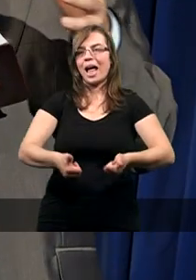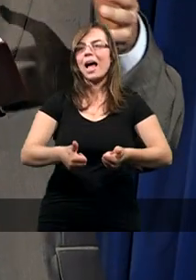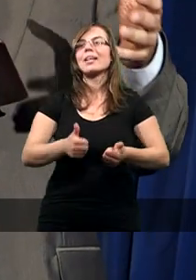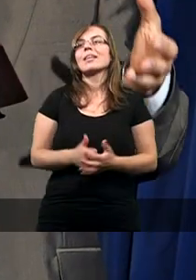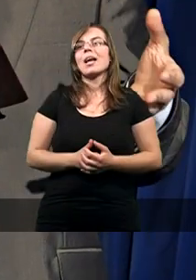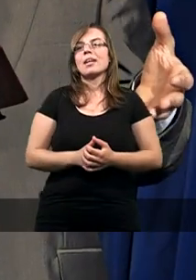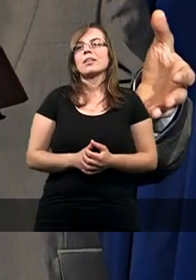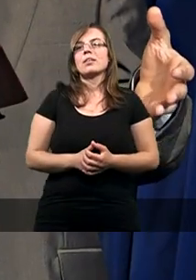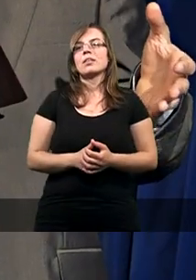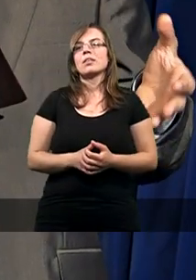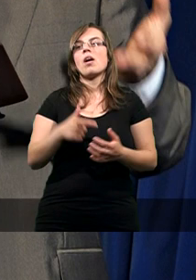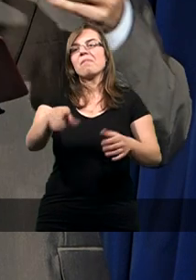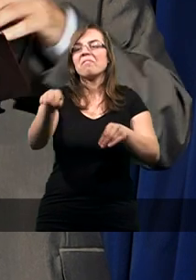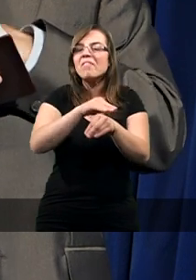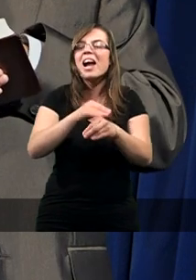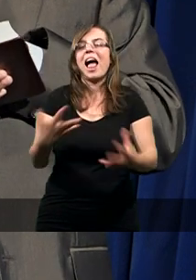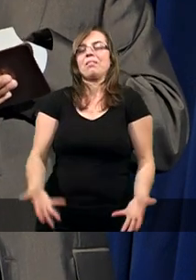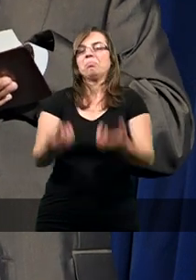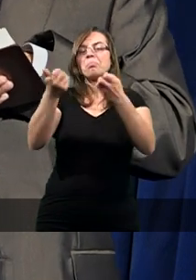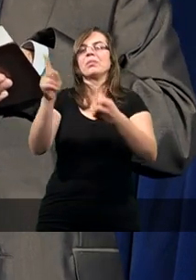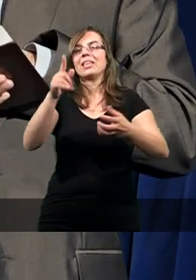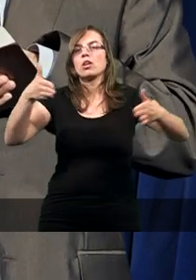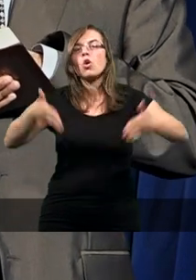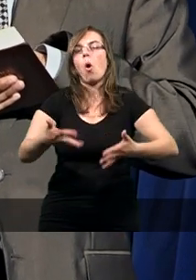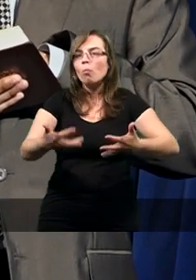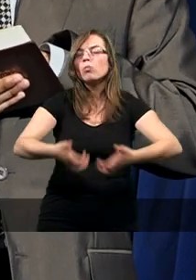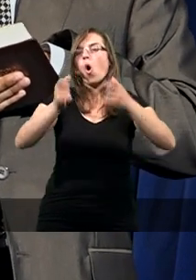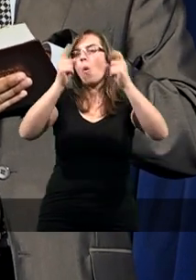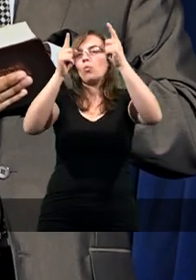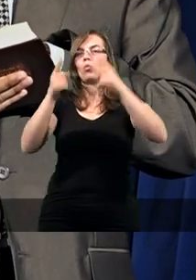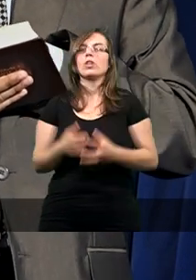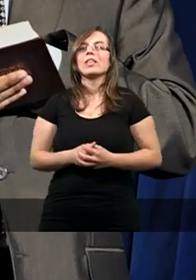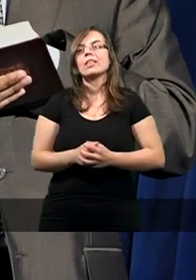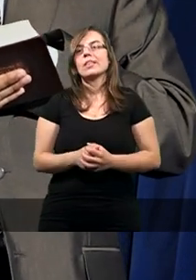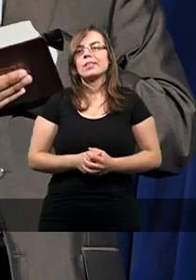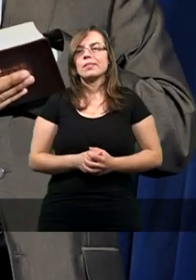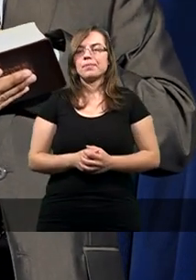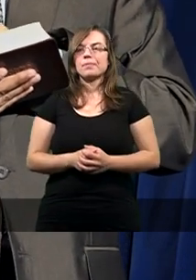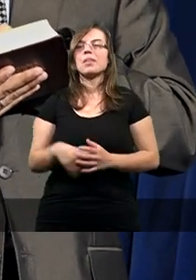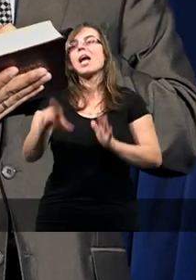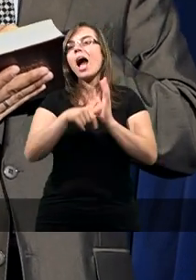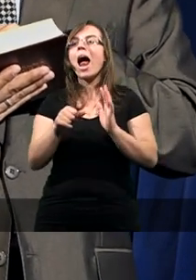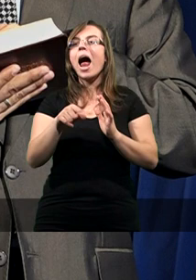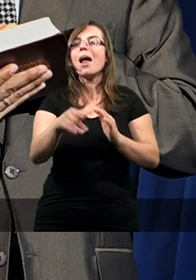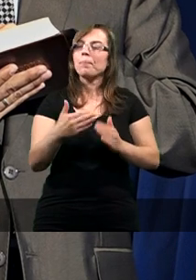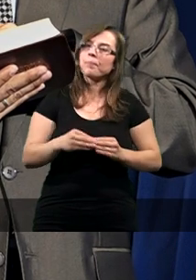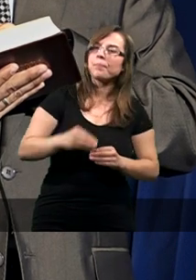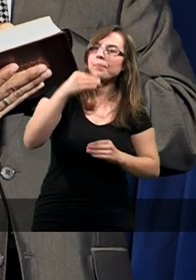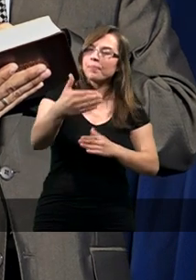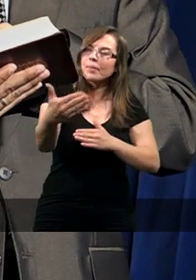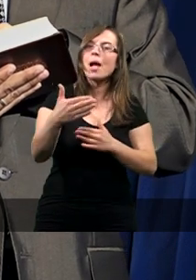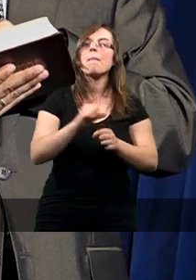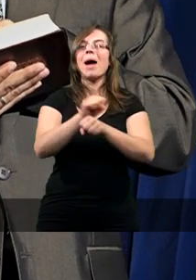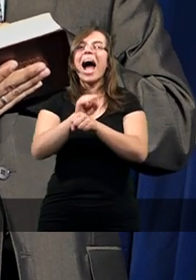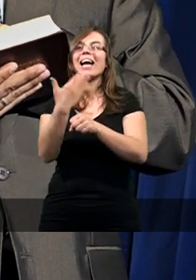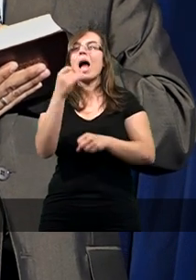stanie wzbudzić go z grobu. But where do we find Mary Magdalene? Verse 32. Ale przejdźmy do